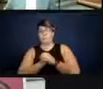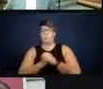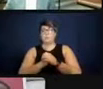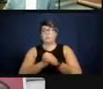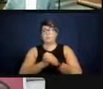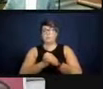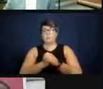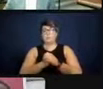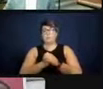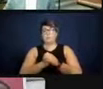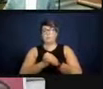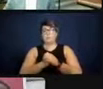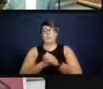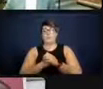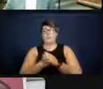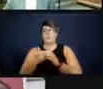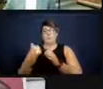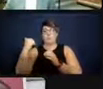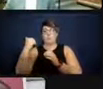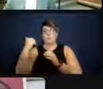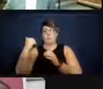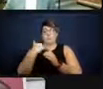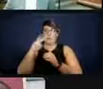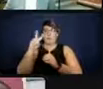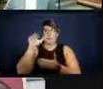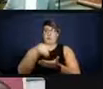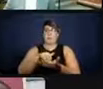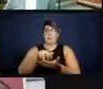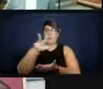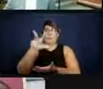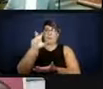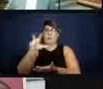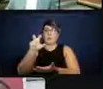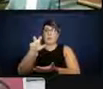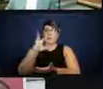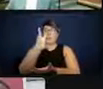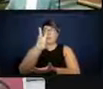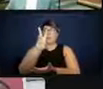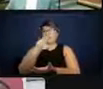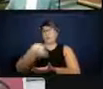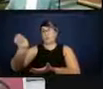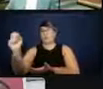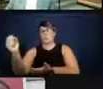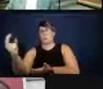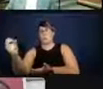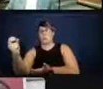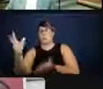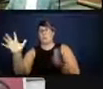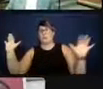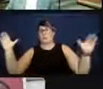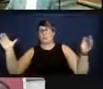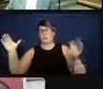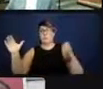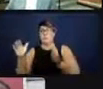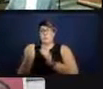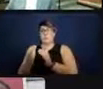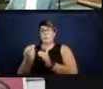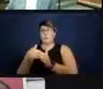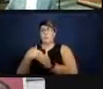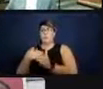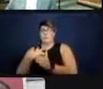طلاب سنة أولى، ولدينا عدد كبير من المباني، وهذا يؤدي